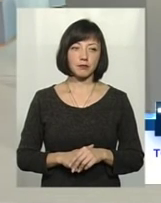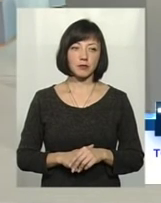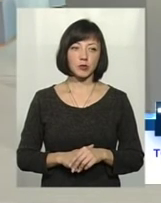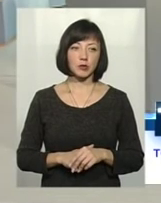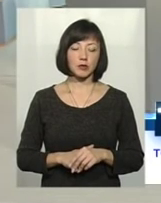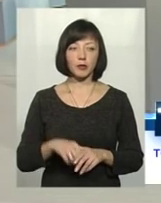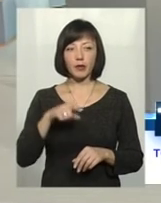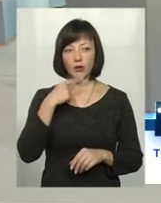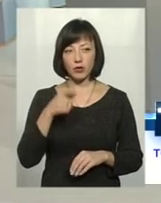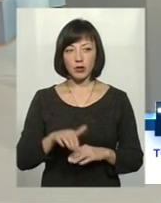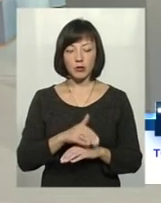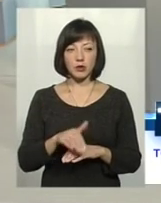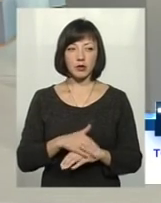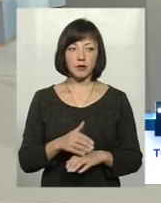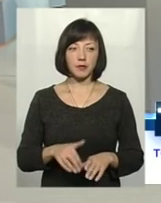Говоріть, будь ласка.